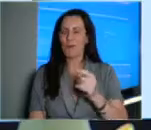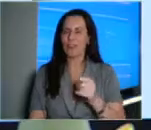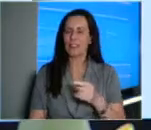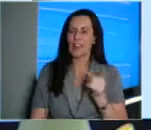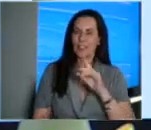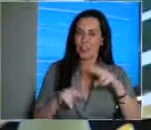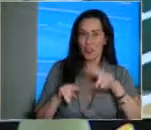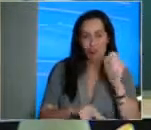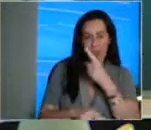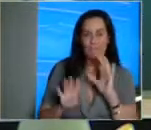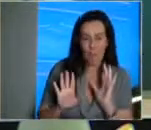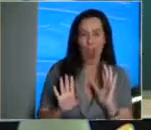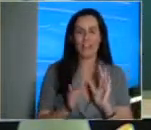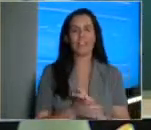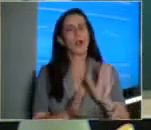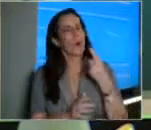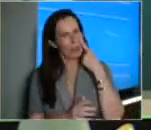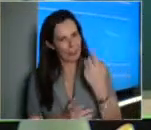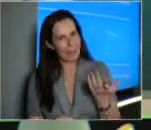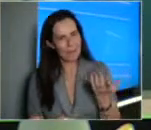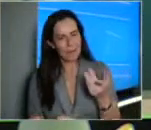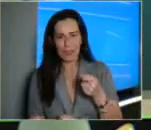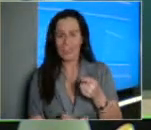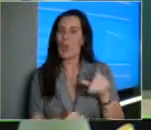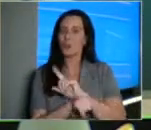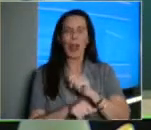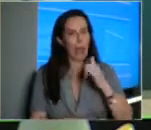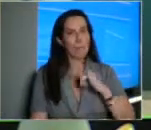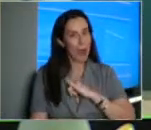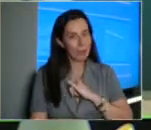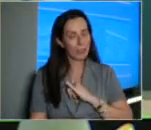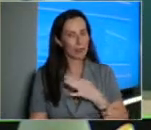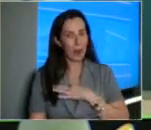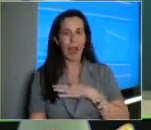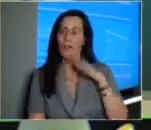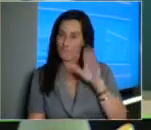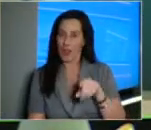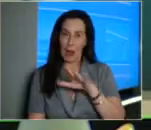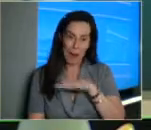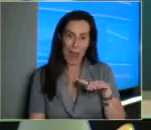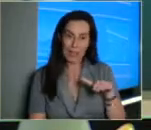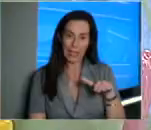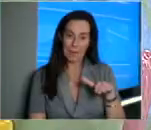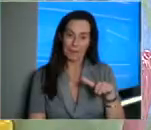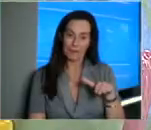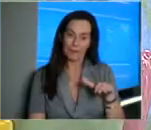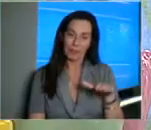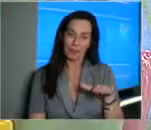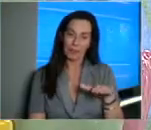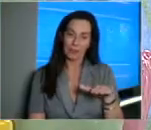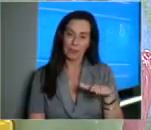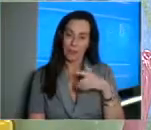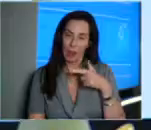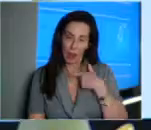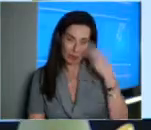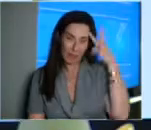רק עוד שבוע נגמר. זה רק עוד שבוע, ובואו נראה, אתה יודע, זה דווקא זה התקופה הכי מעניינת מבחינתנו. וגם הילדים, ככה אני...